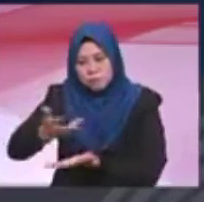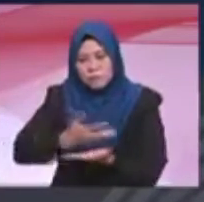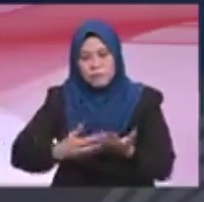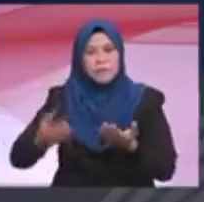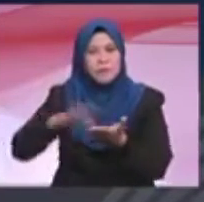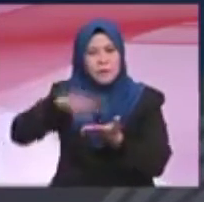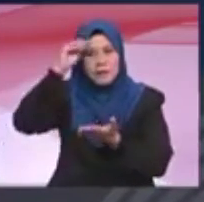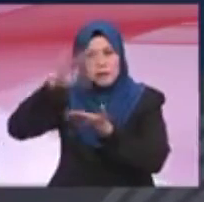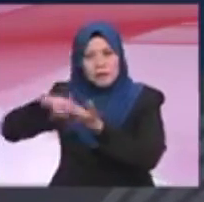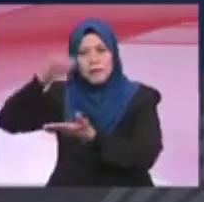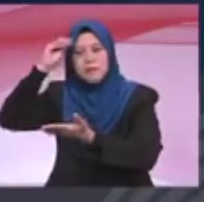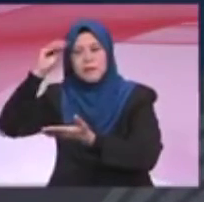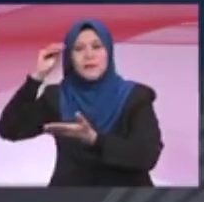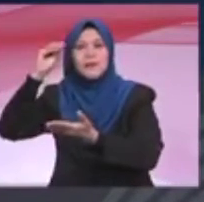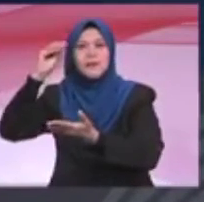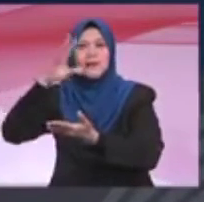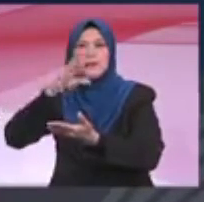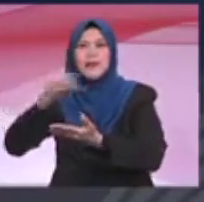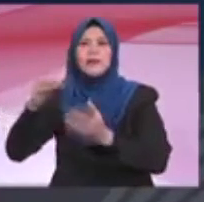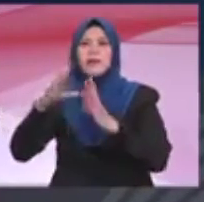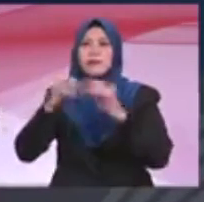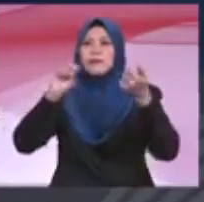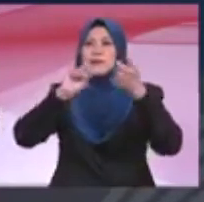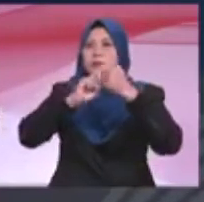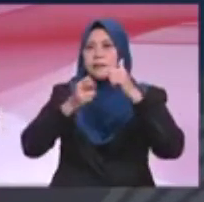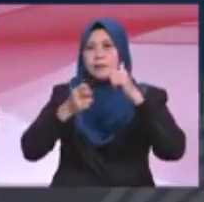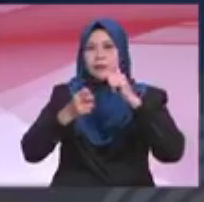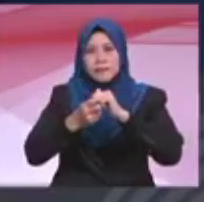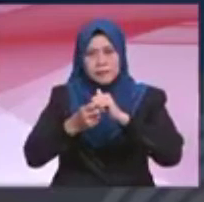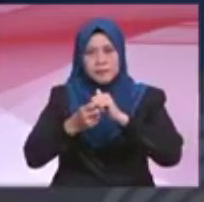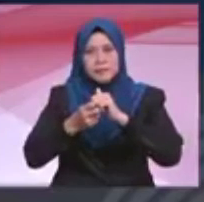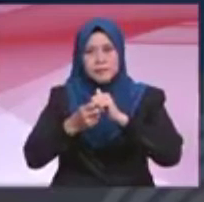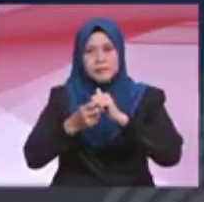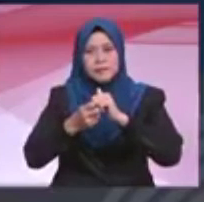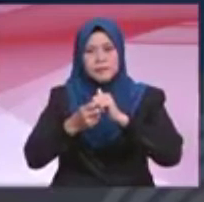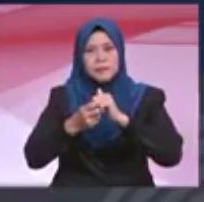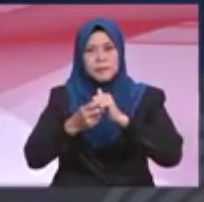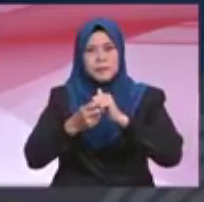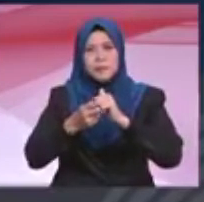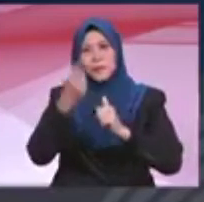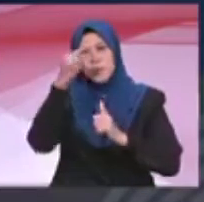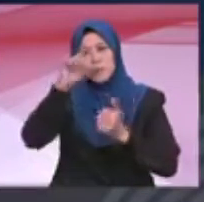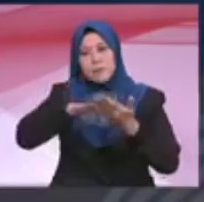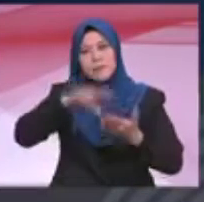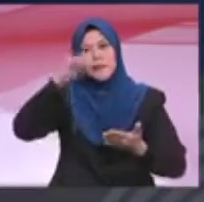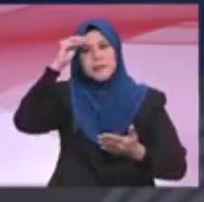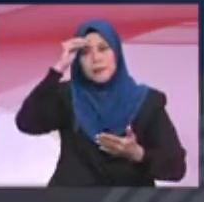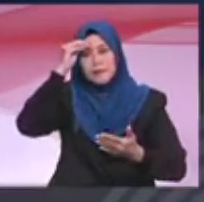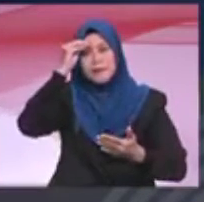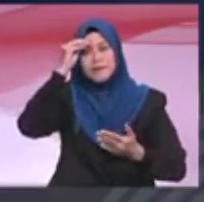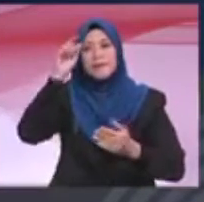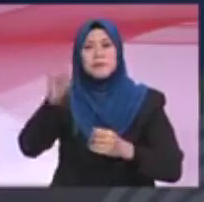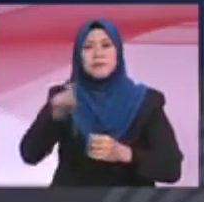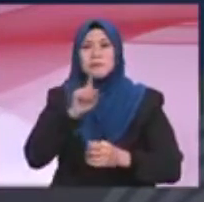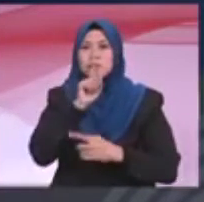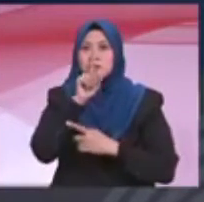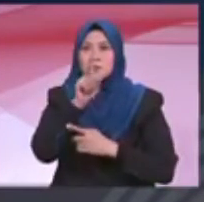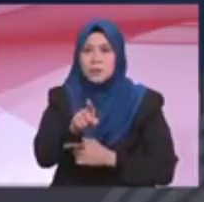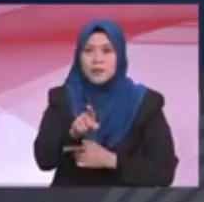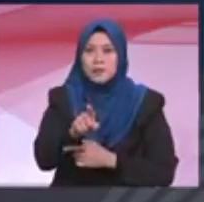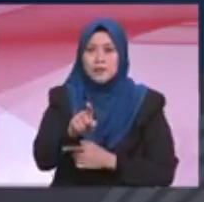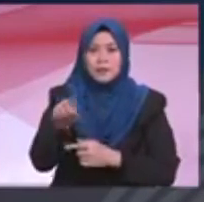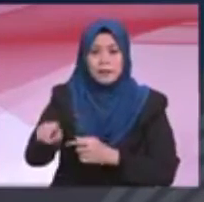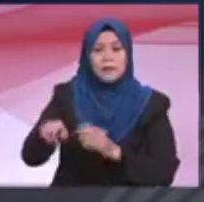kaji dan juga menyelesaikan perkara-perkara dalam pembelajaran mereka bagi memastikan